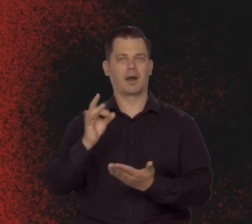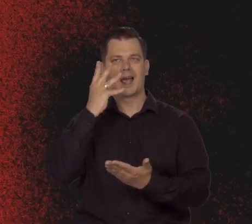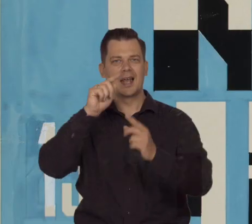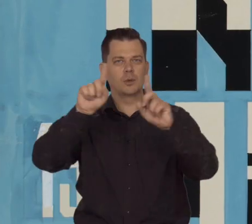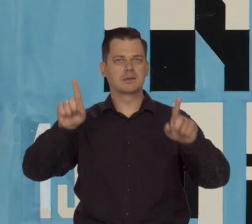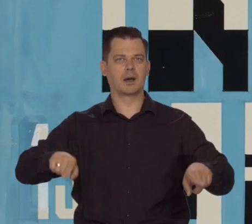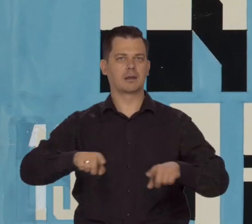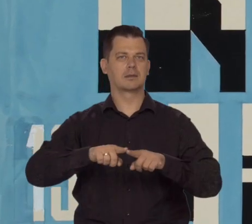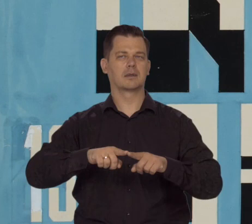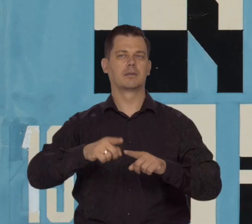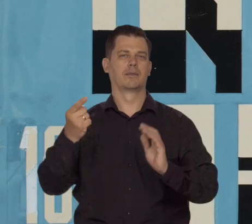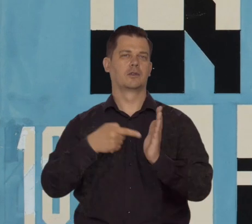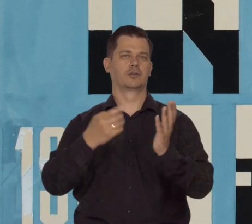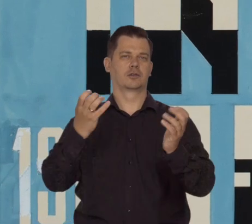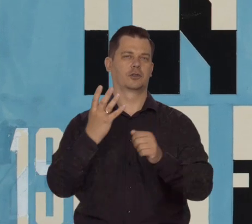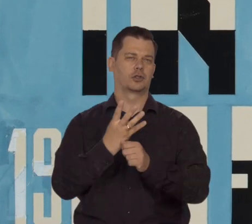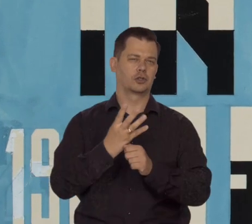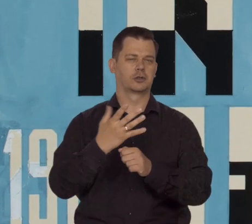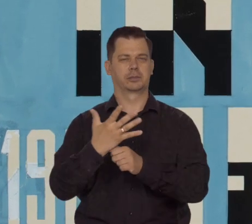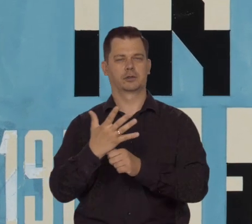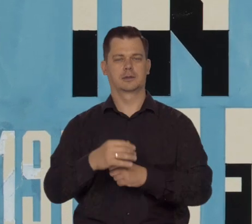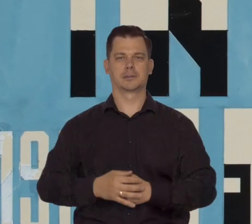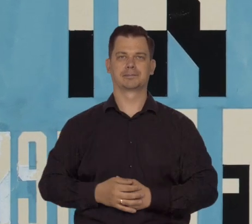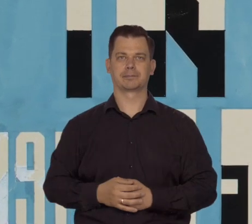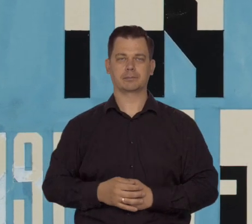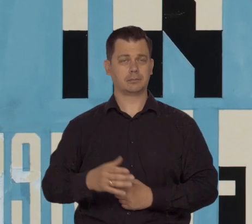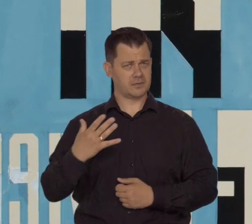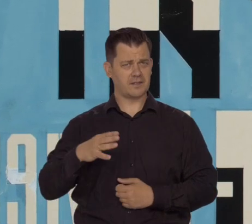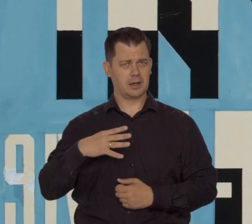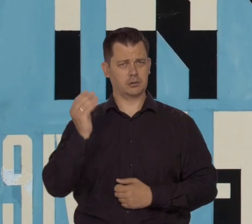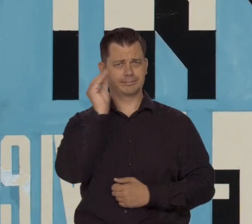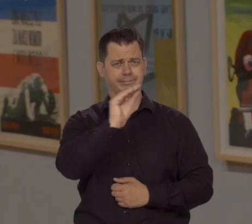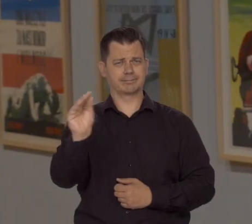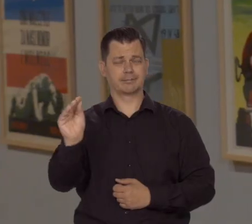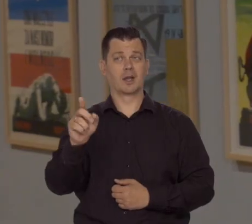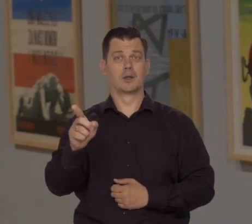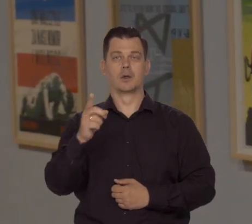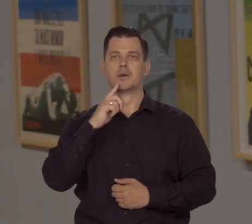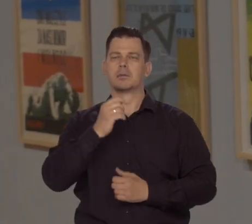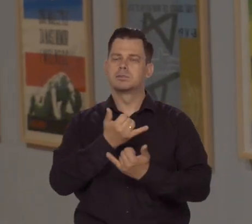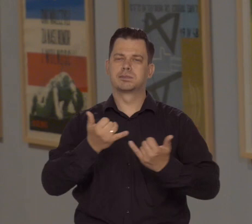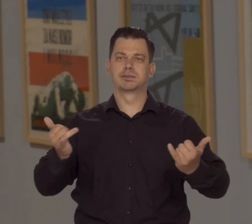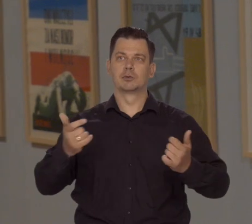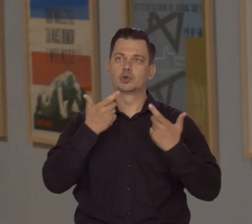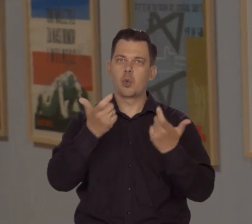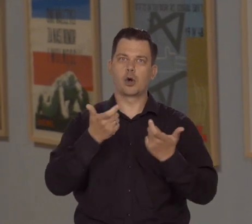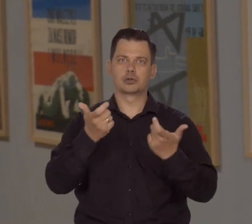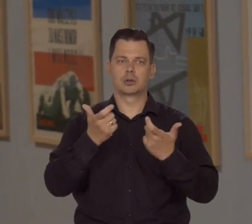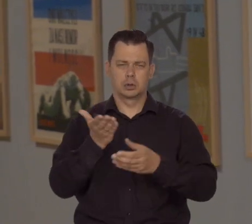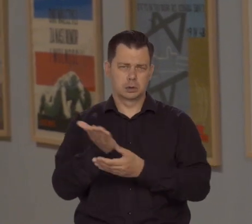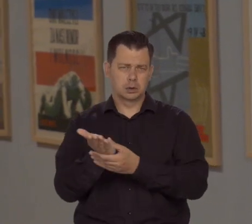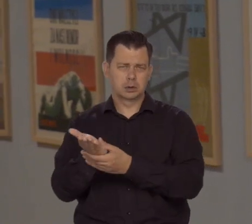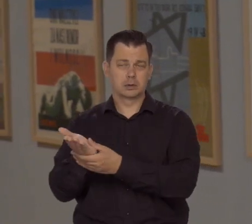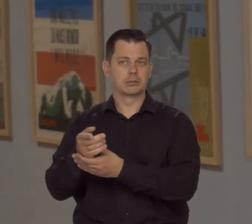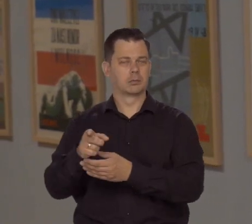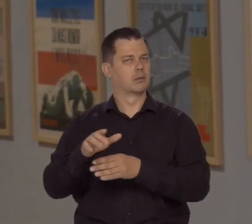i ilustratorów w latach 40. i 50. Warto zwrócić uwagę, że w tej magmie zgłoszeń mamy